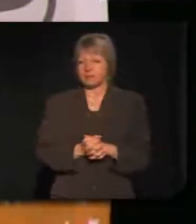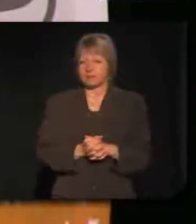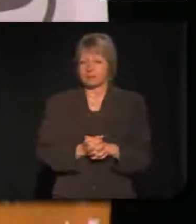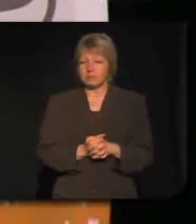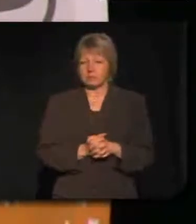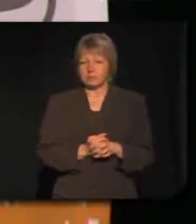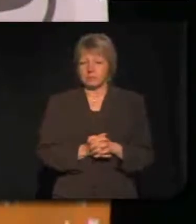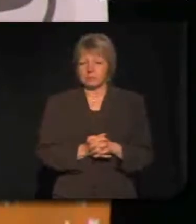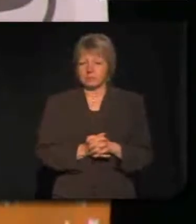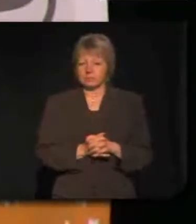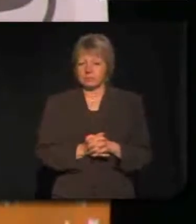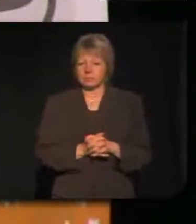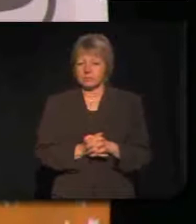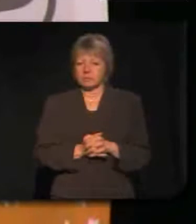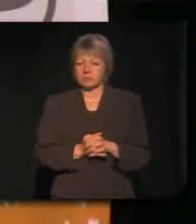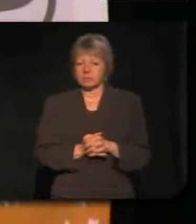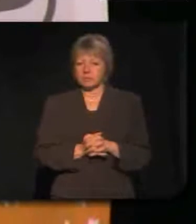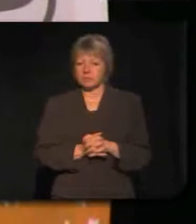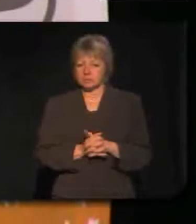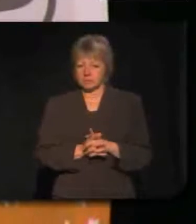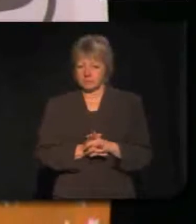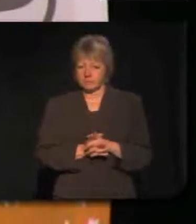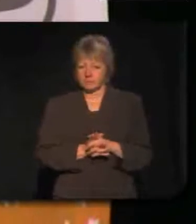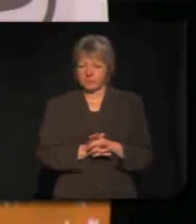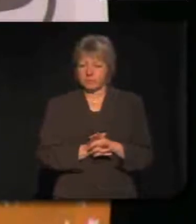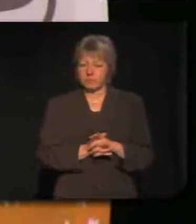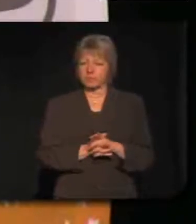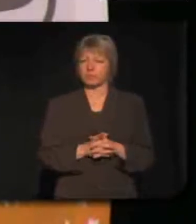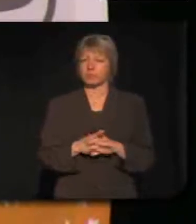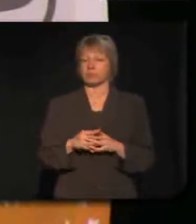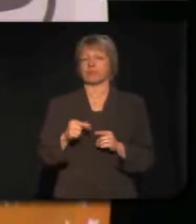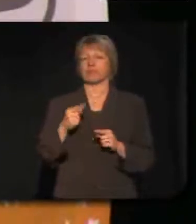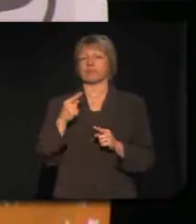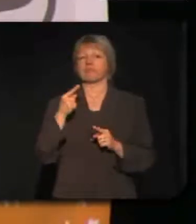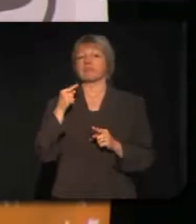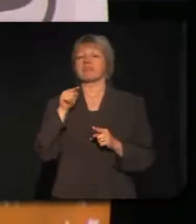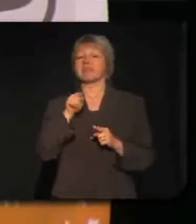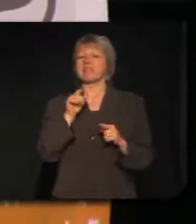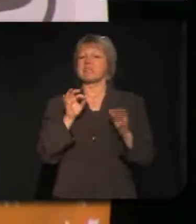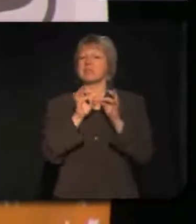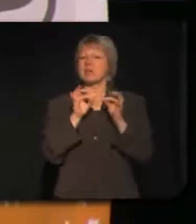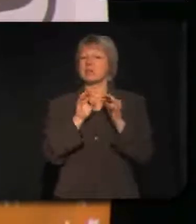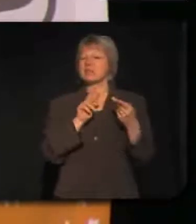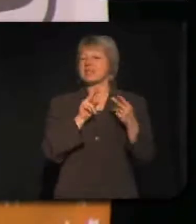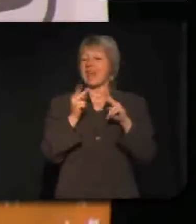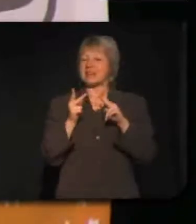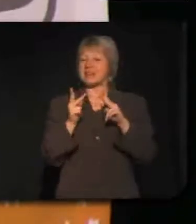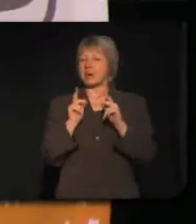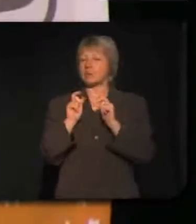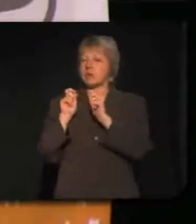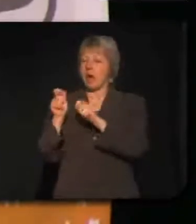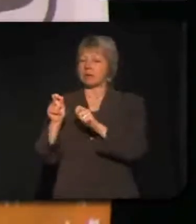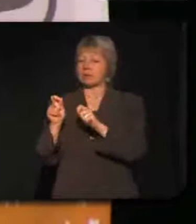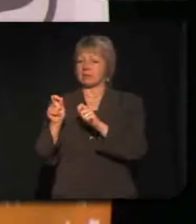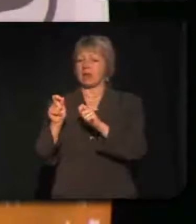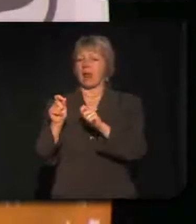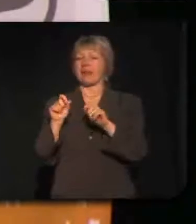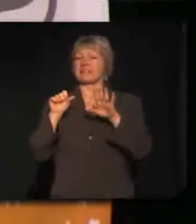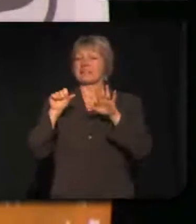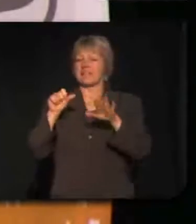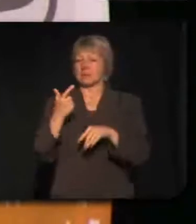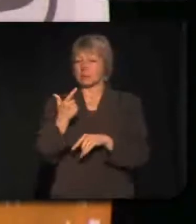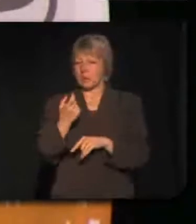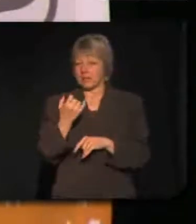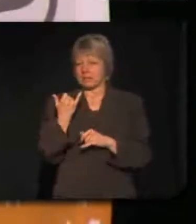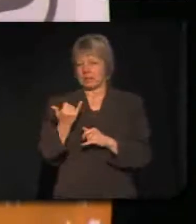so ich habe die Nummer das ist das heizungsänderungsantrag 26 der